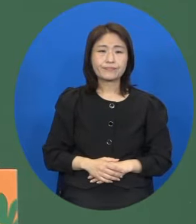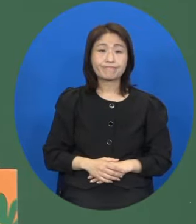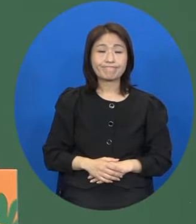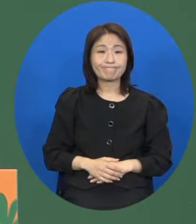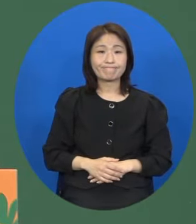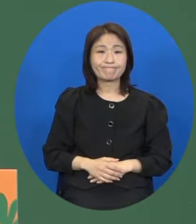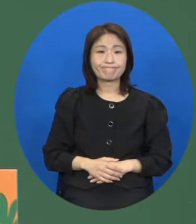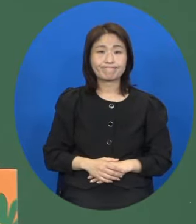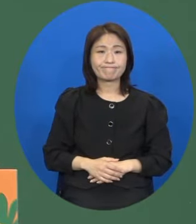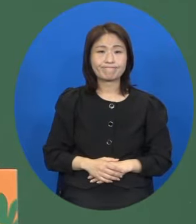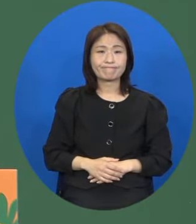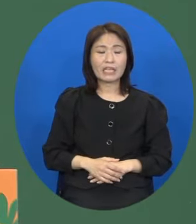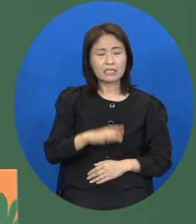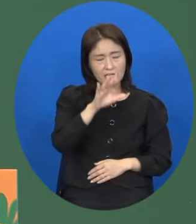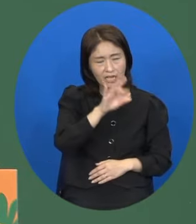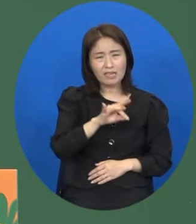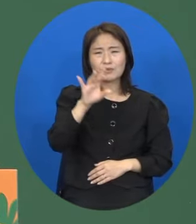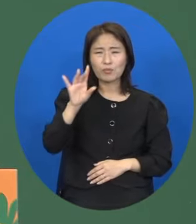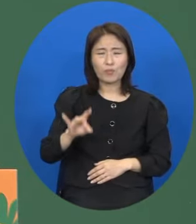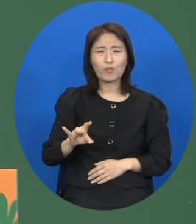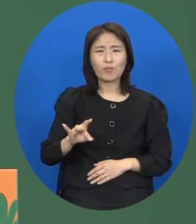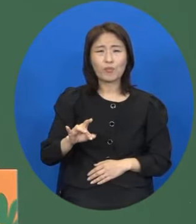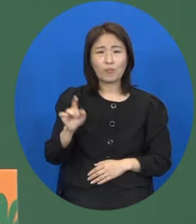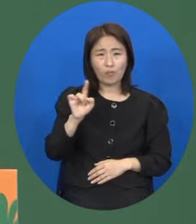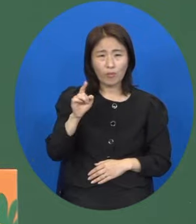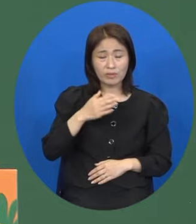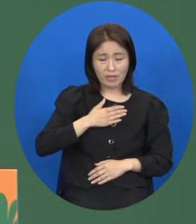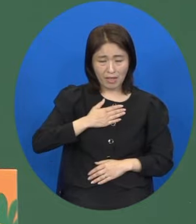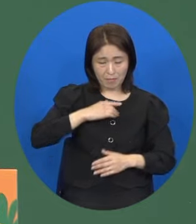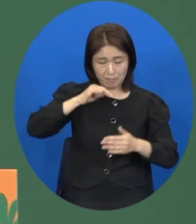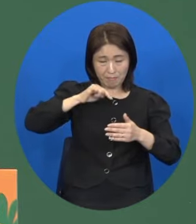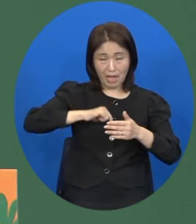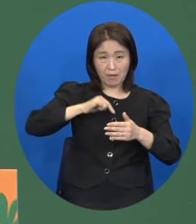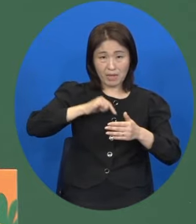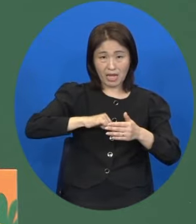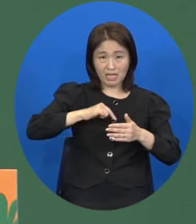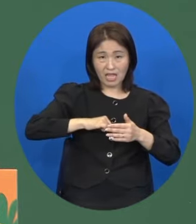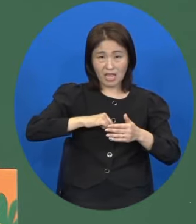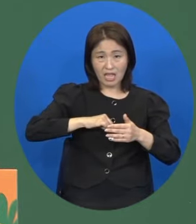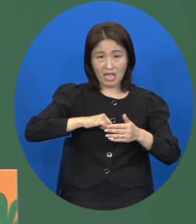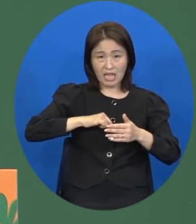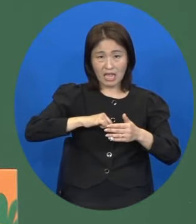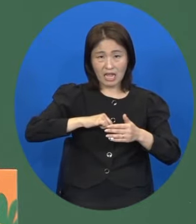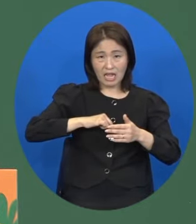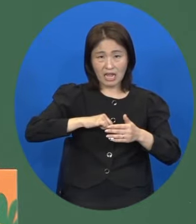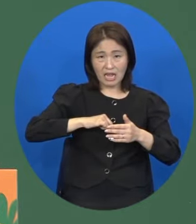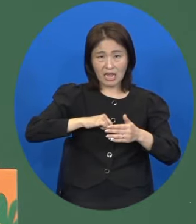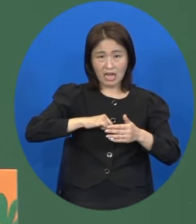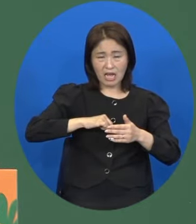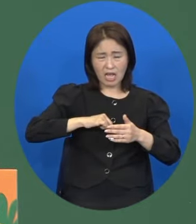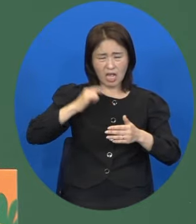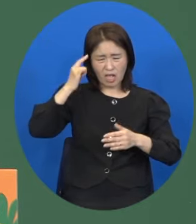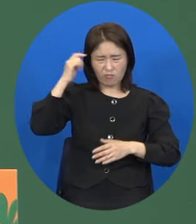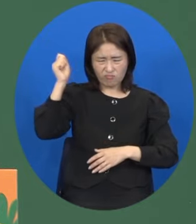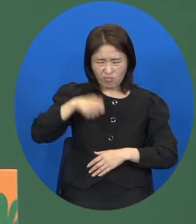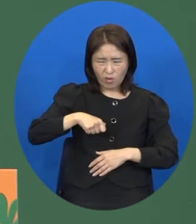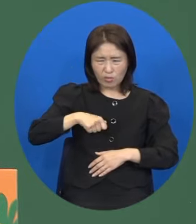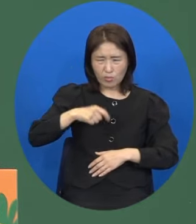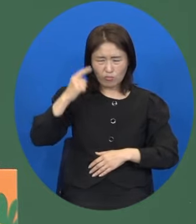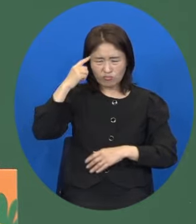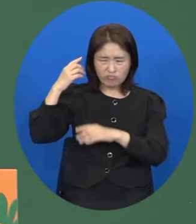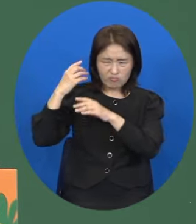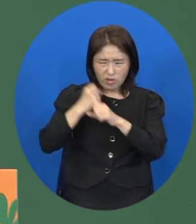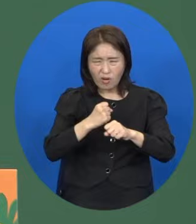그런데 여러분, 때때로 우리 마음에 새겨진 사회적 통념이나 편견을 넘어서기가 쉽지